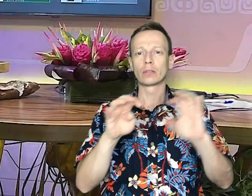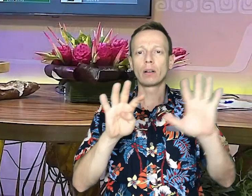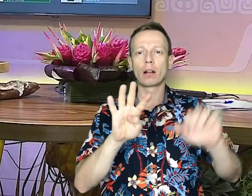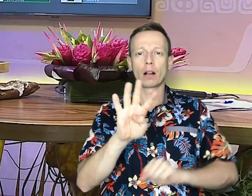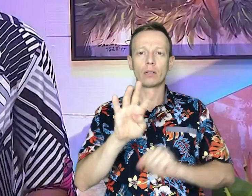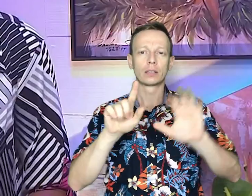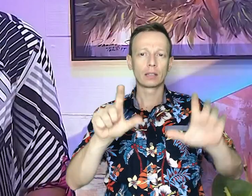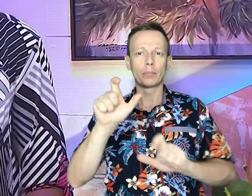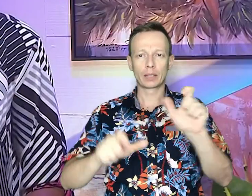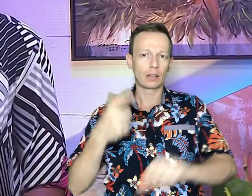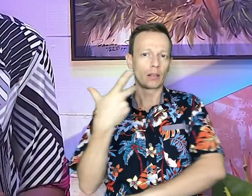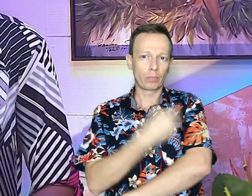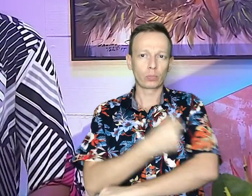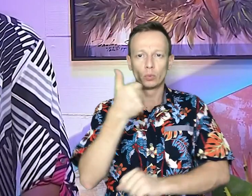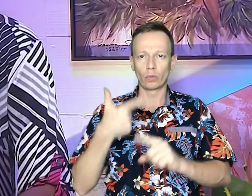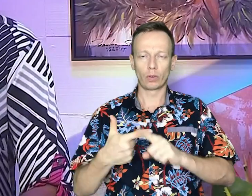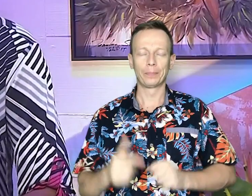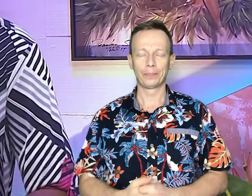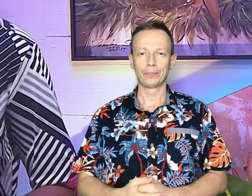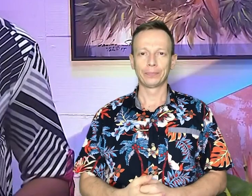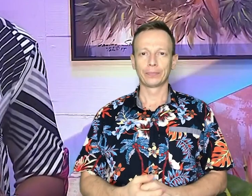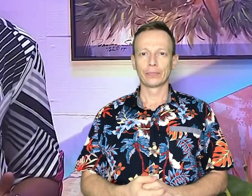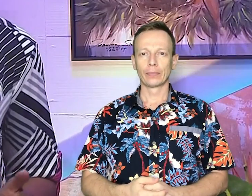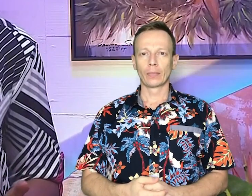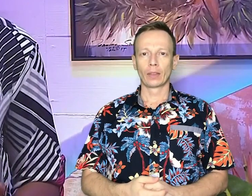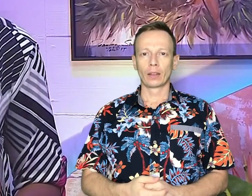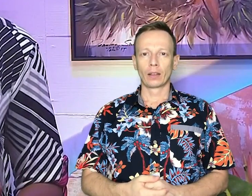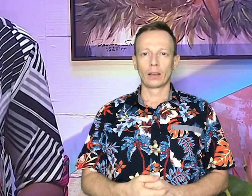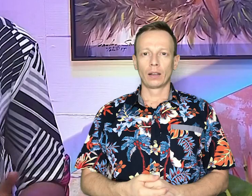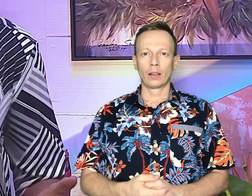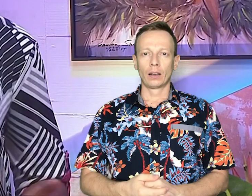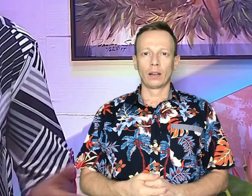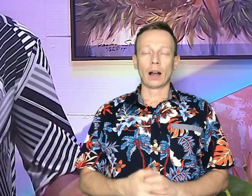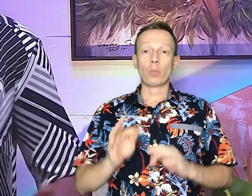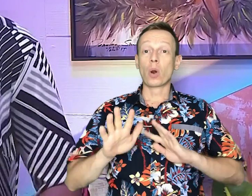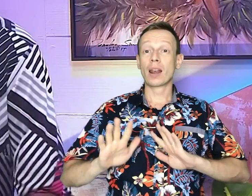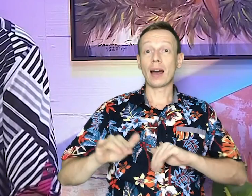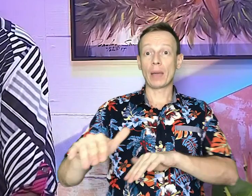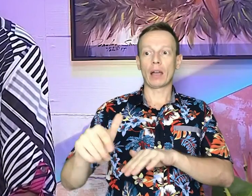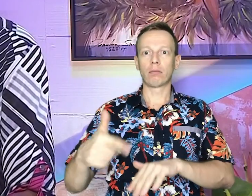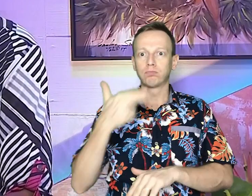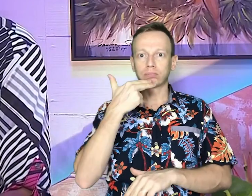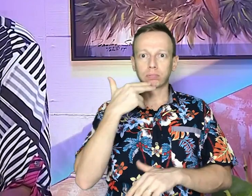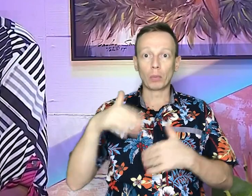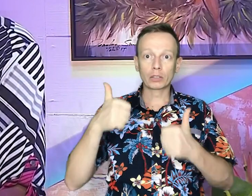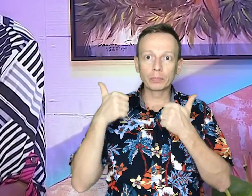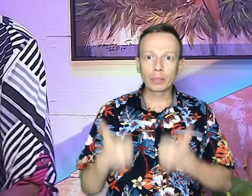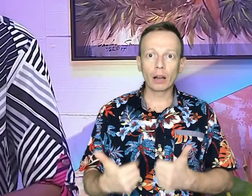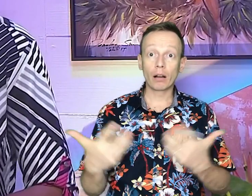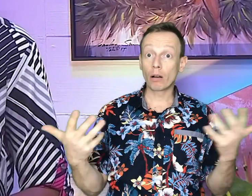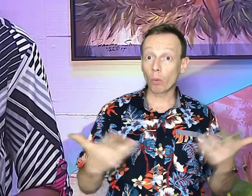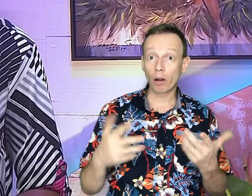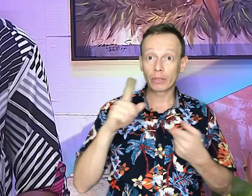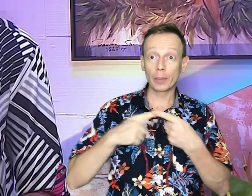dose. Il est un secteur de la mer qui se porte très bien. Très bien même. C'est l'élevage de crevettes.